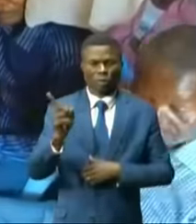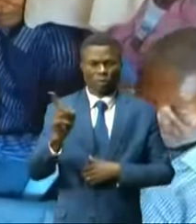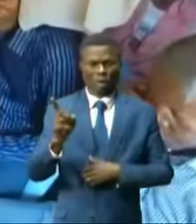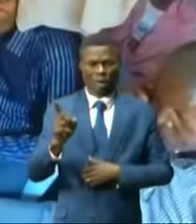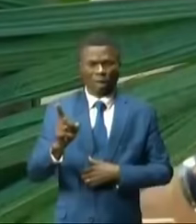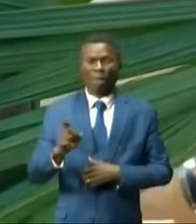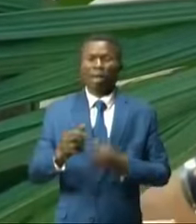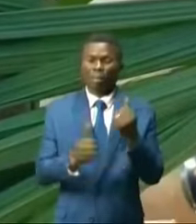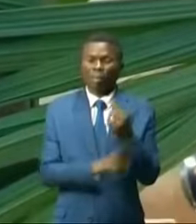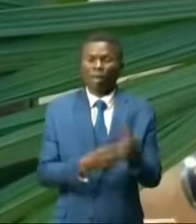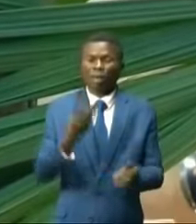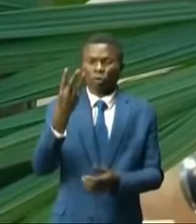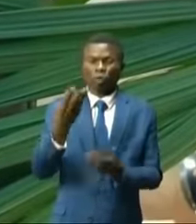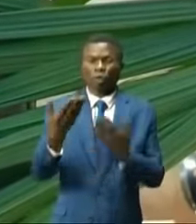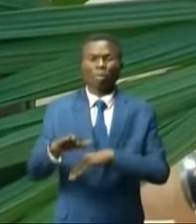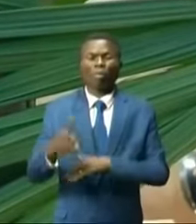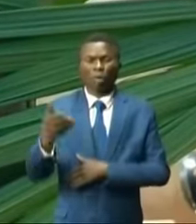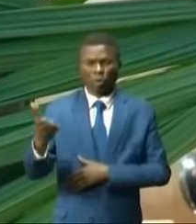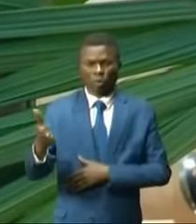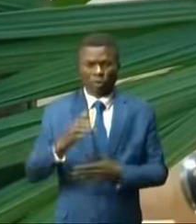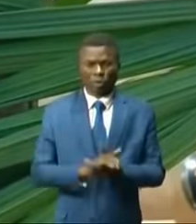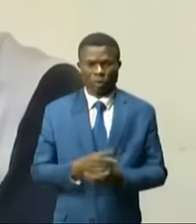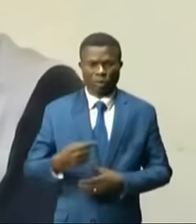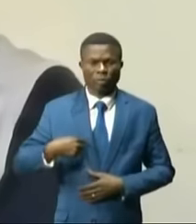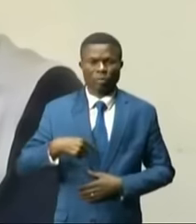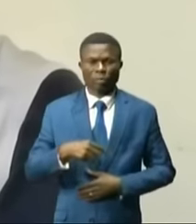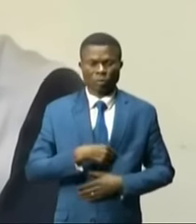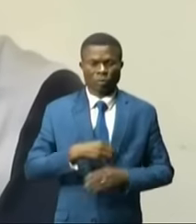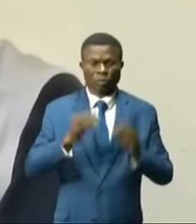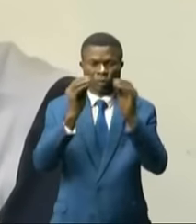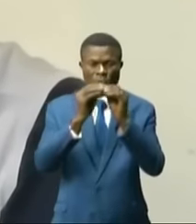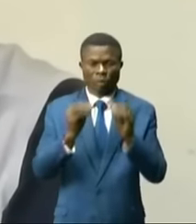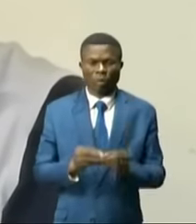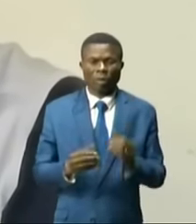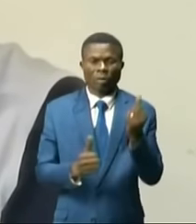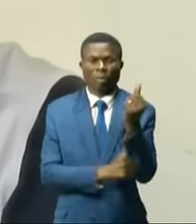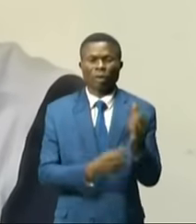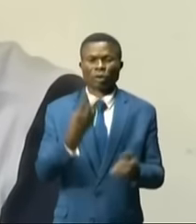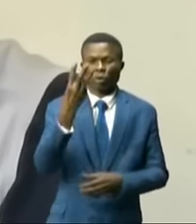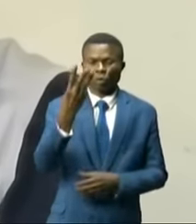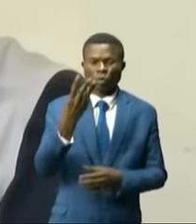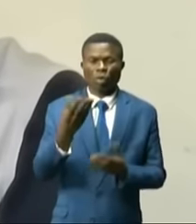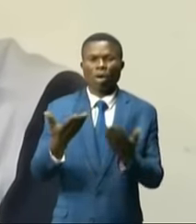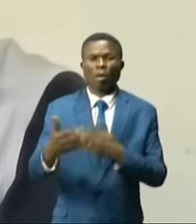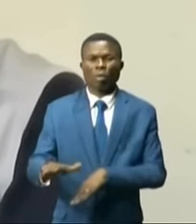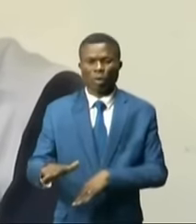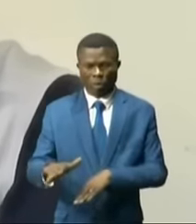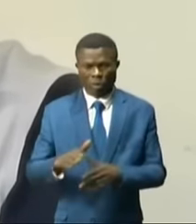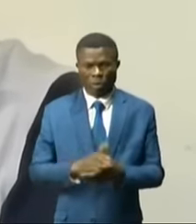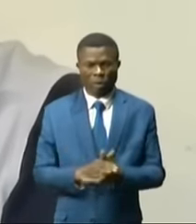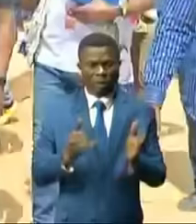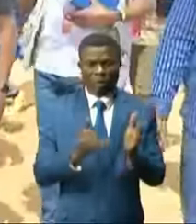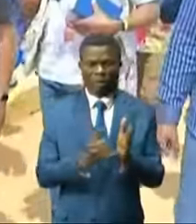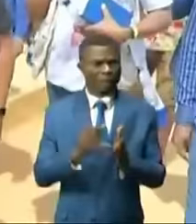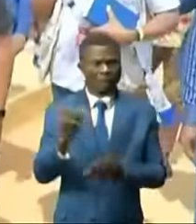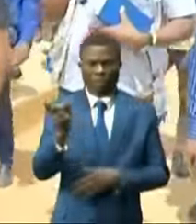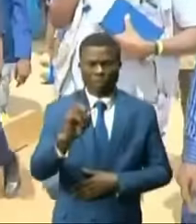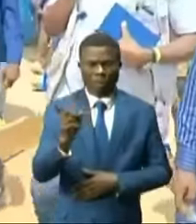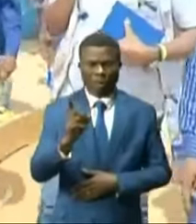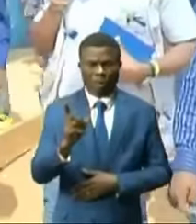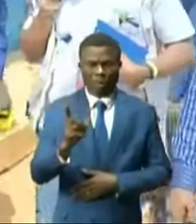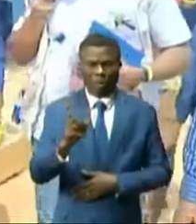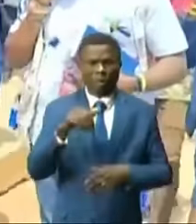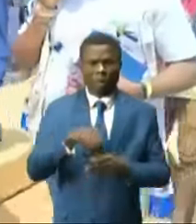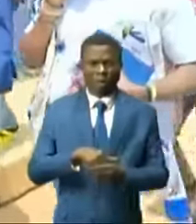précédemment annoncé par la radio trottoir. Nous avons enregistré 3 décès au lieu de 6. Dans